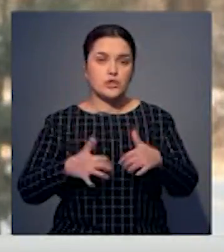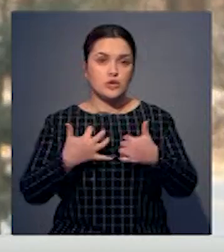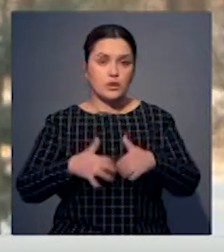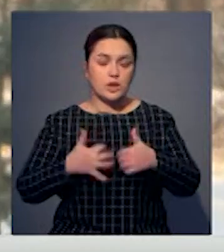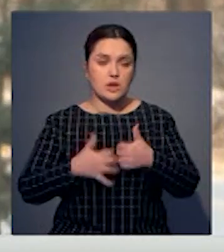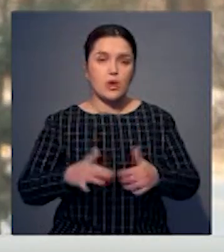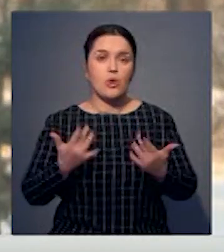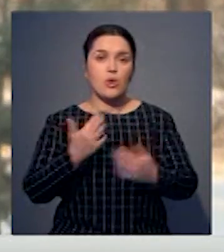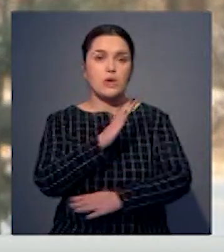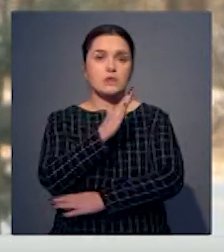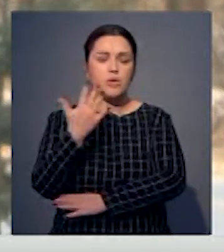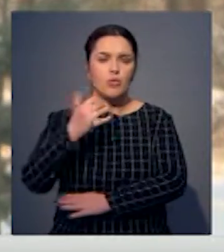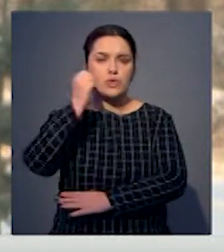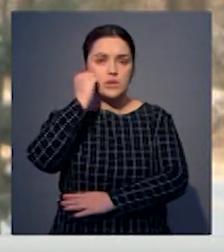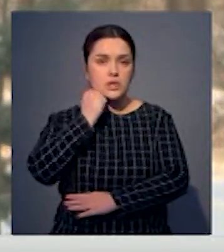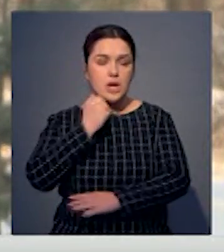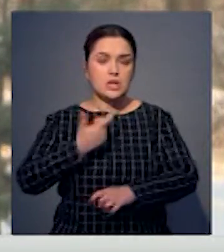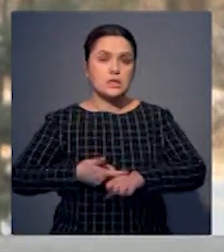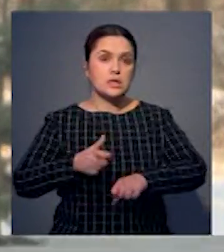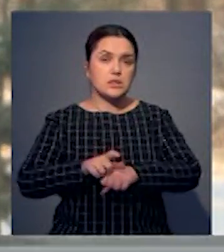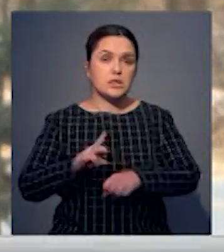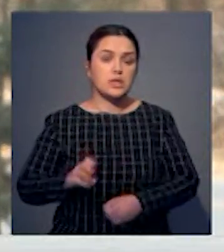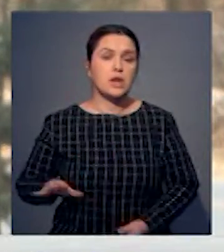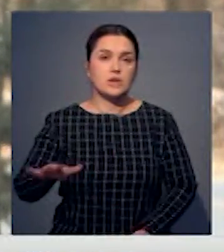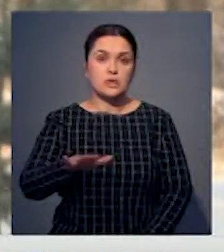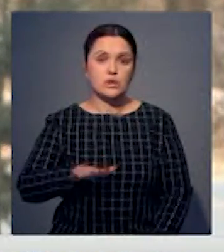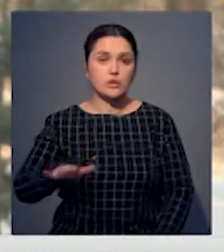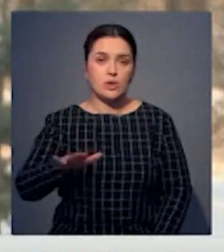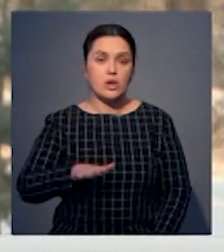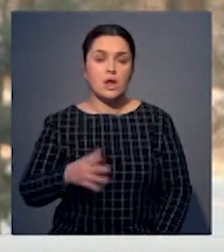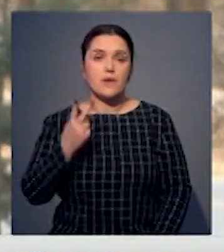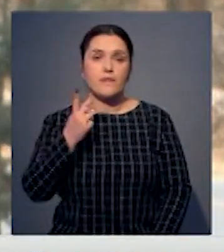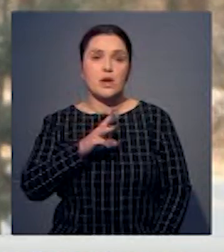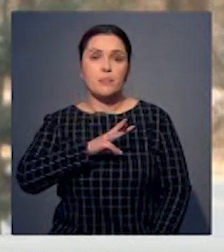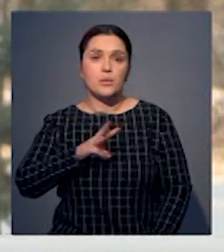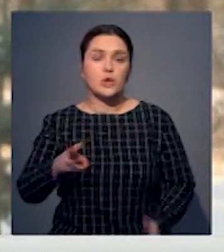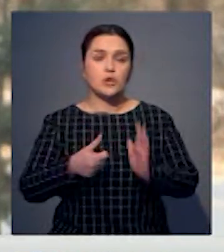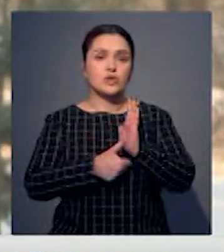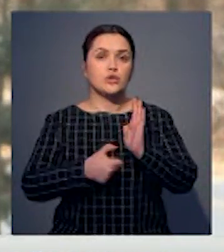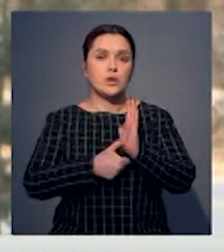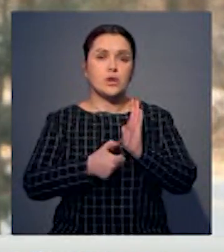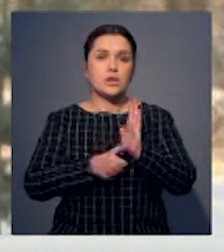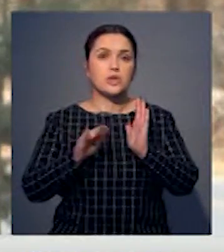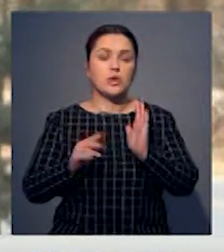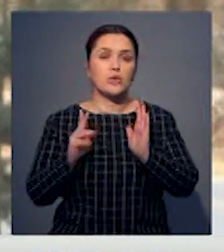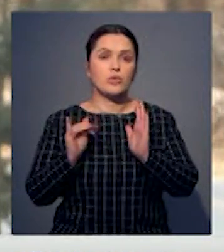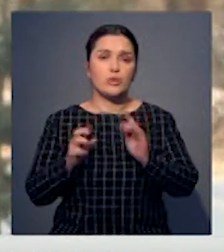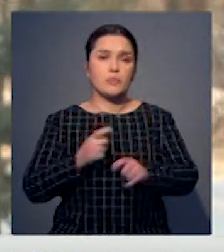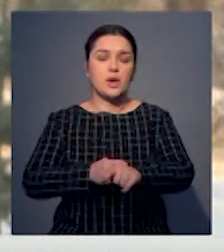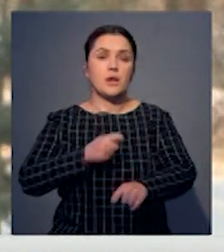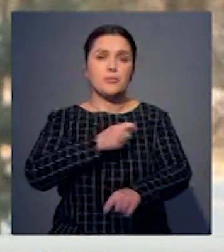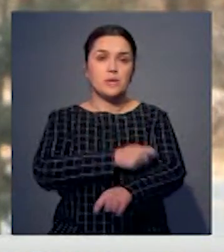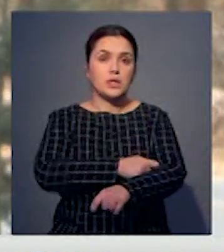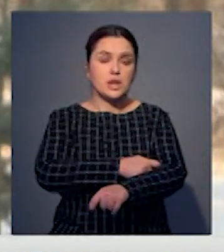и перестойных насаждений на территории учреждения это 2 миллиона 600 тысяч кубических метров. Из них